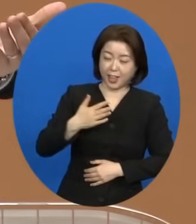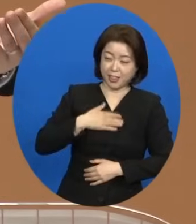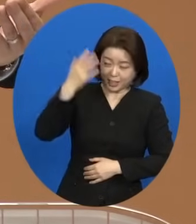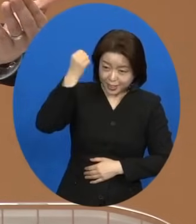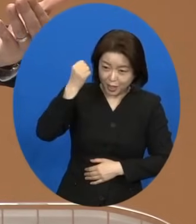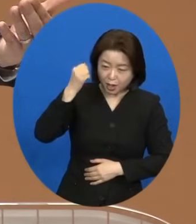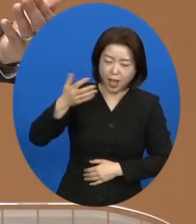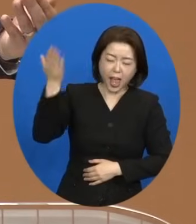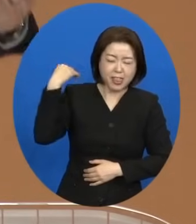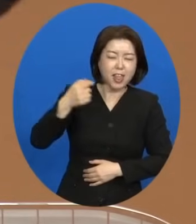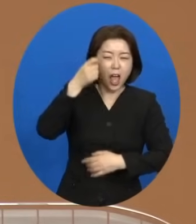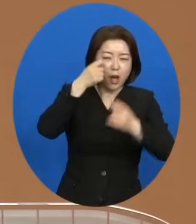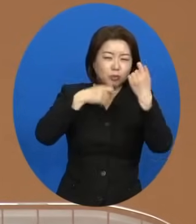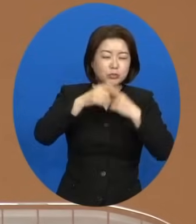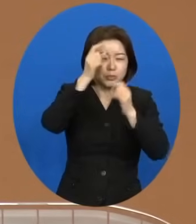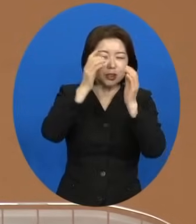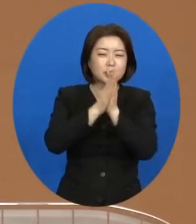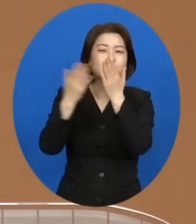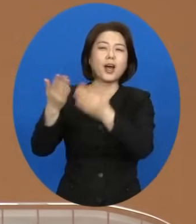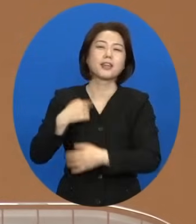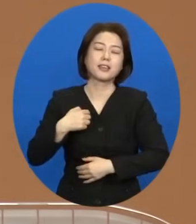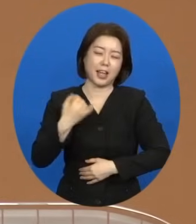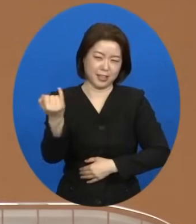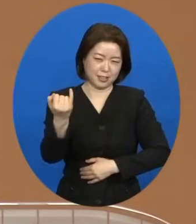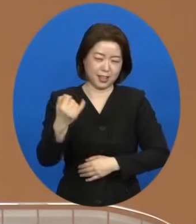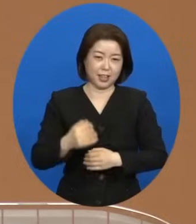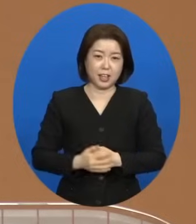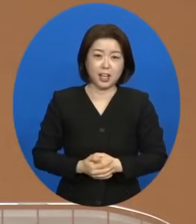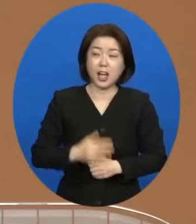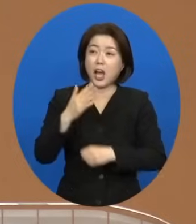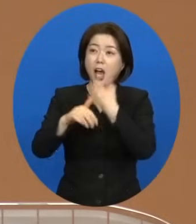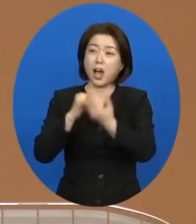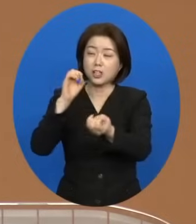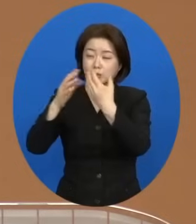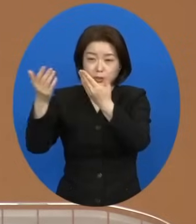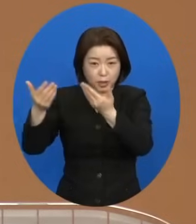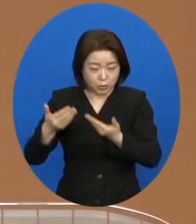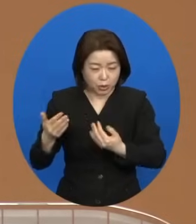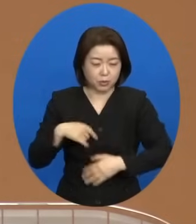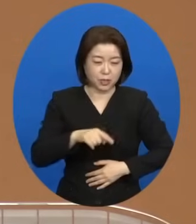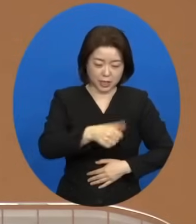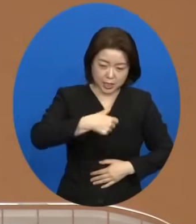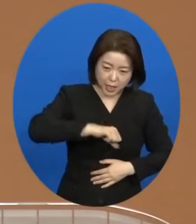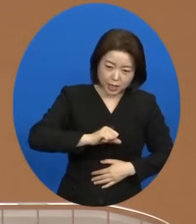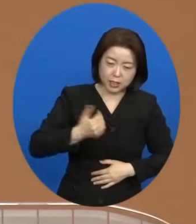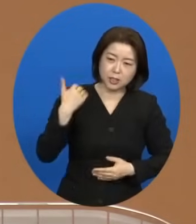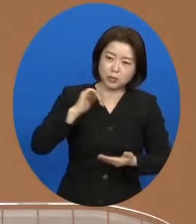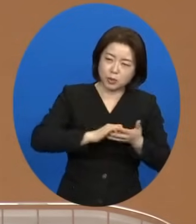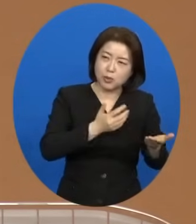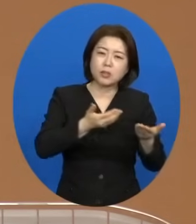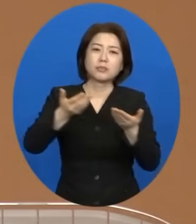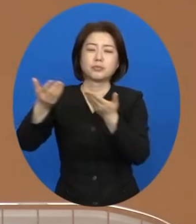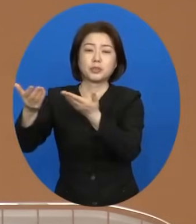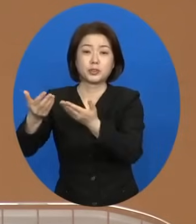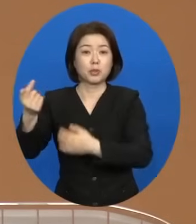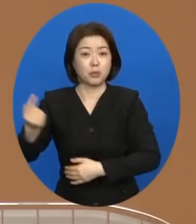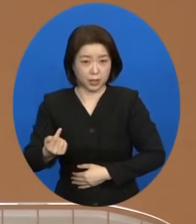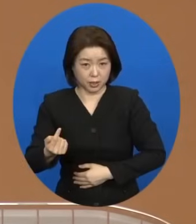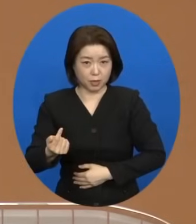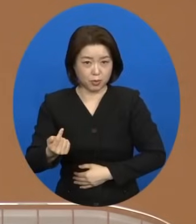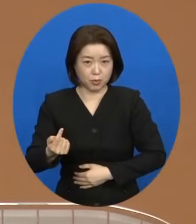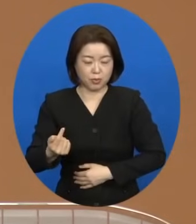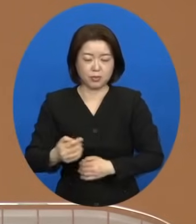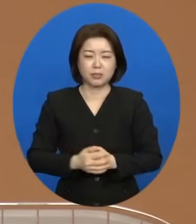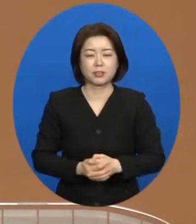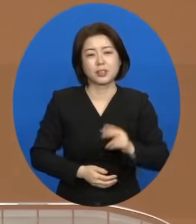기도했던 그 여인인데 하나님이 응답해 주셔서 이제이 아들을 하나님께 돌려 드리러 왔습니다라고 하면서